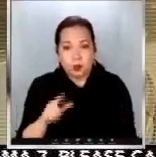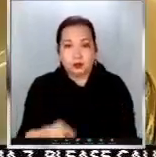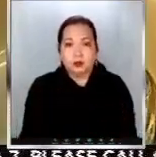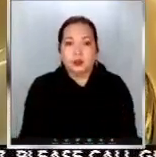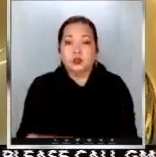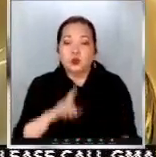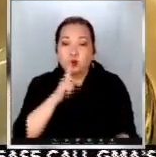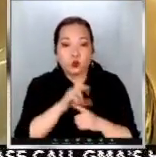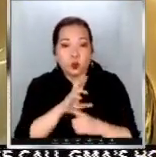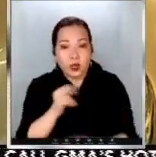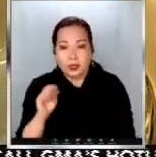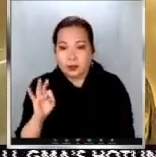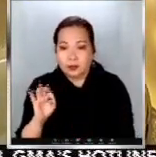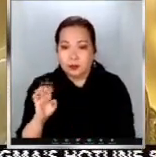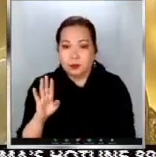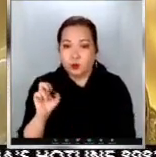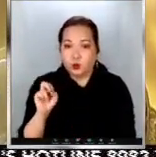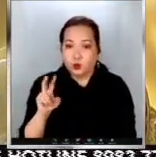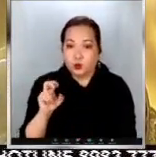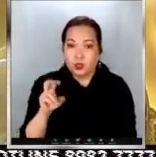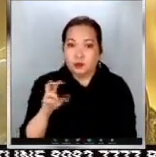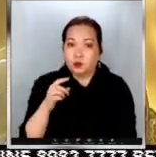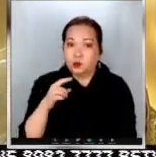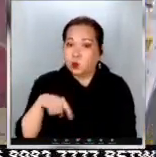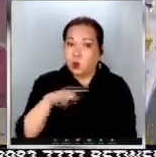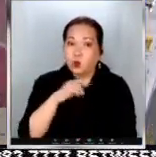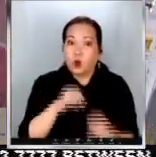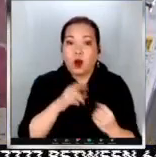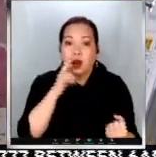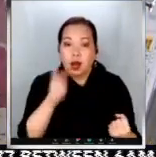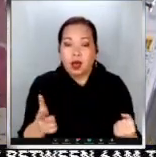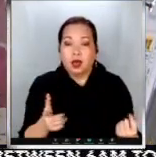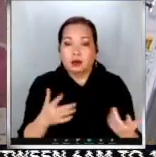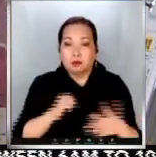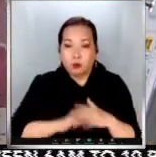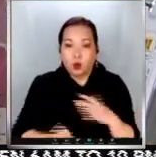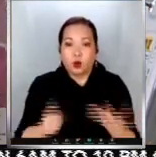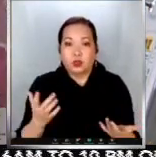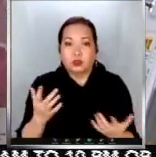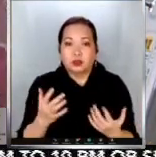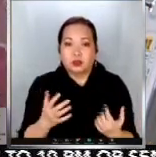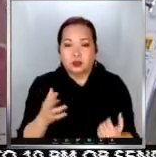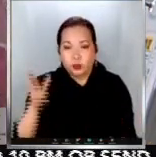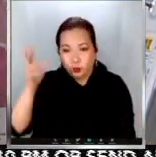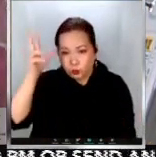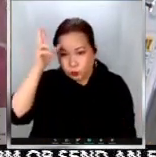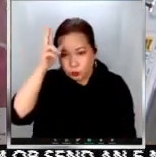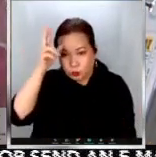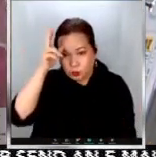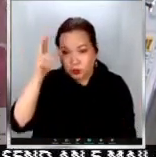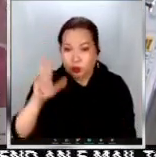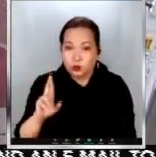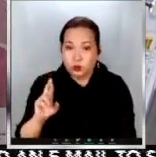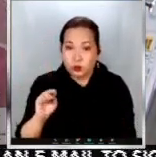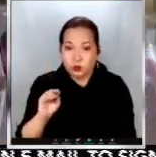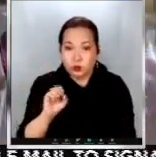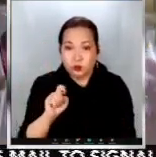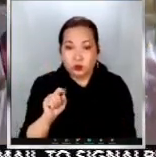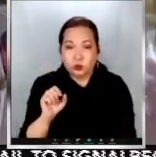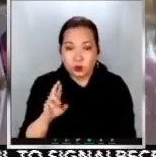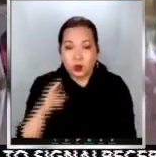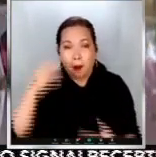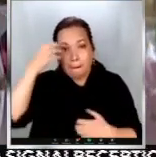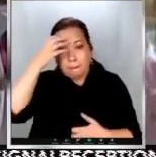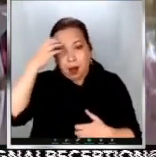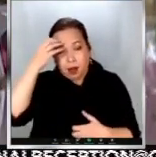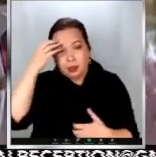mga taong ipinanganak sa Year of the Rooster, Monkey at Tiger. Para sa mga rooster kasi po, meron po silang power star for this year. Maganda po